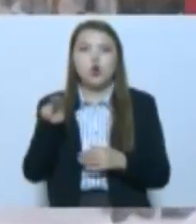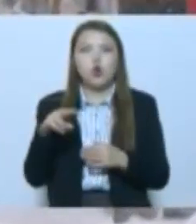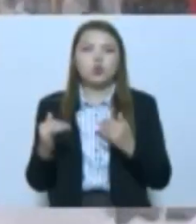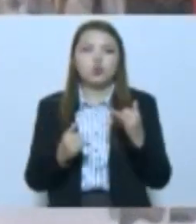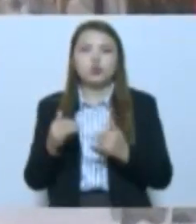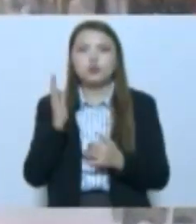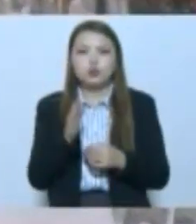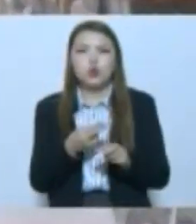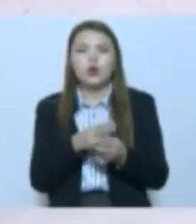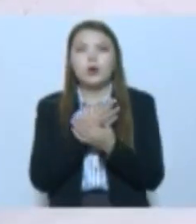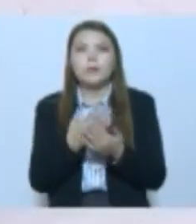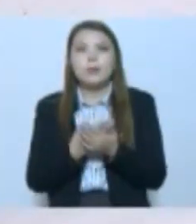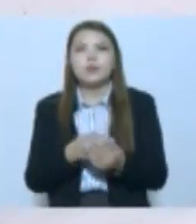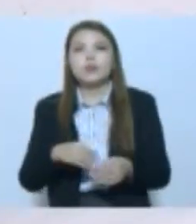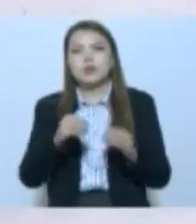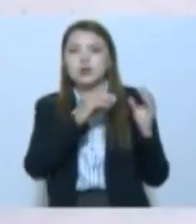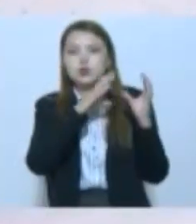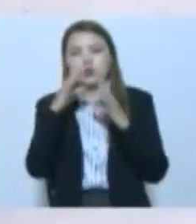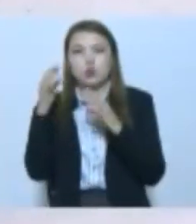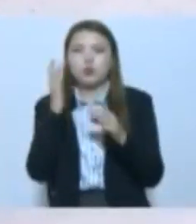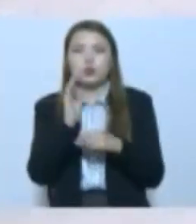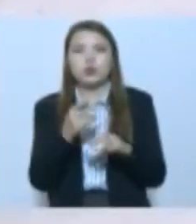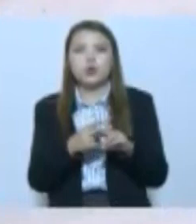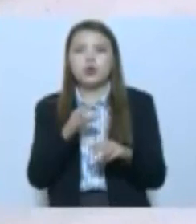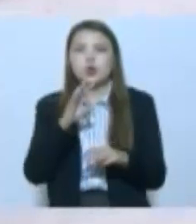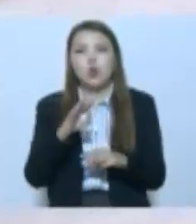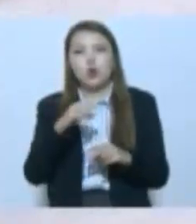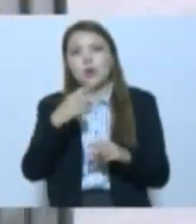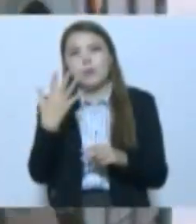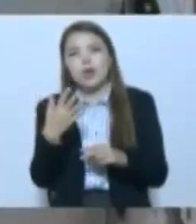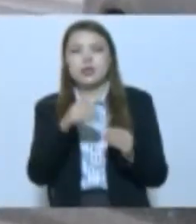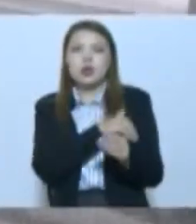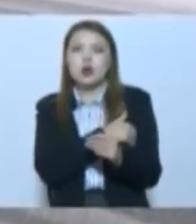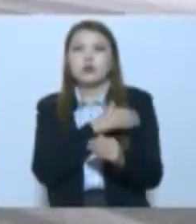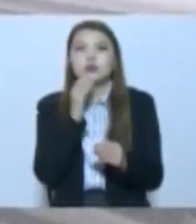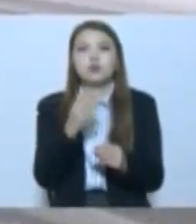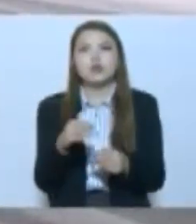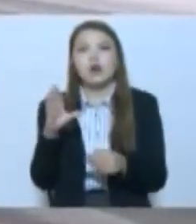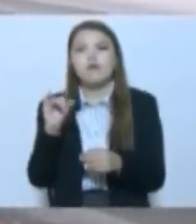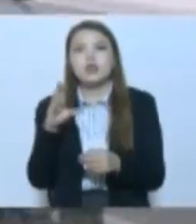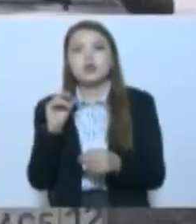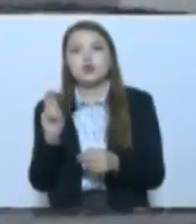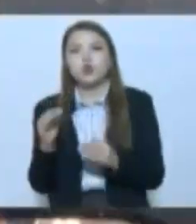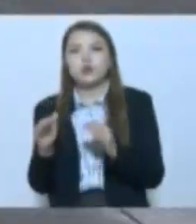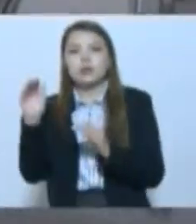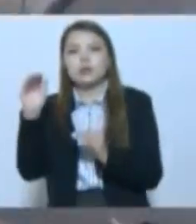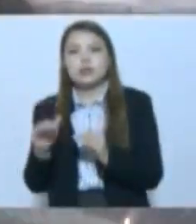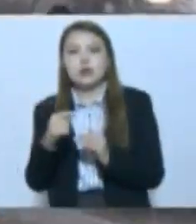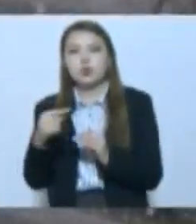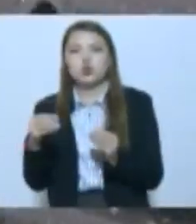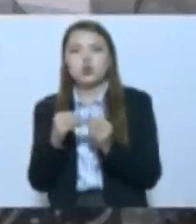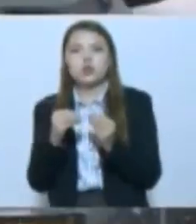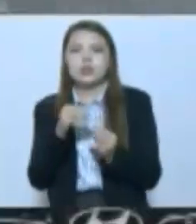центре региона синоптики прогнозируют туман. Температура воздуха составит 0,5 градусов. На северо-востоке области температура понизится до минус